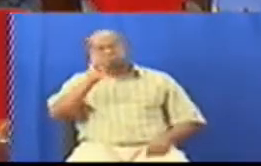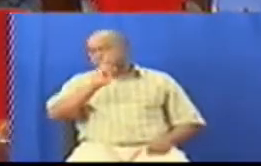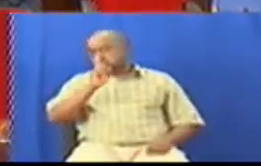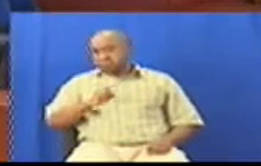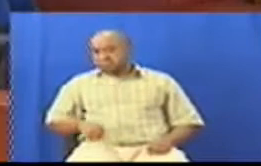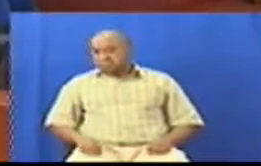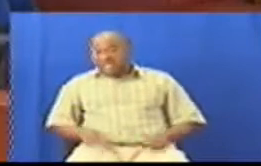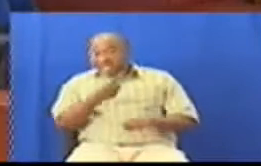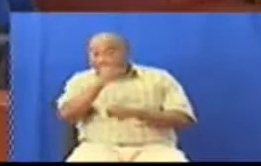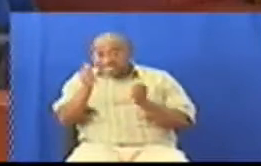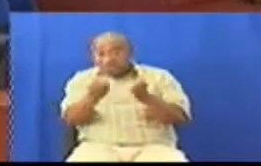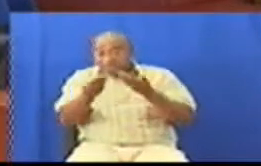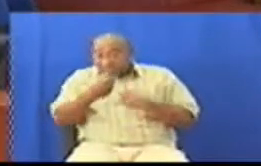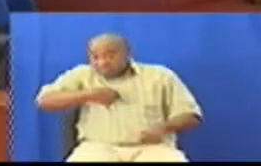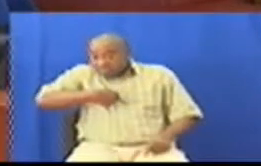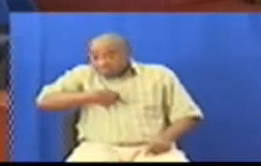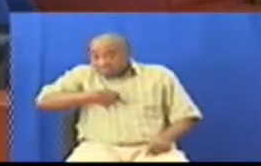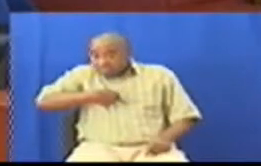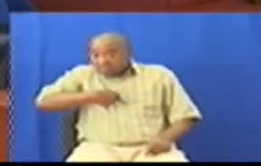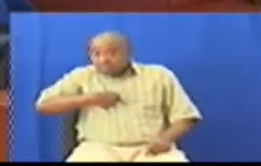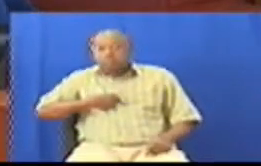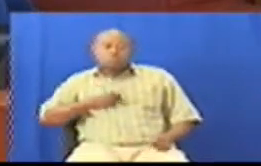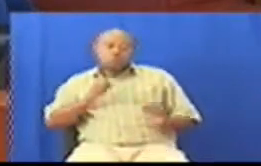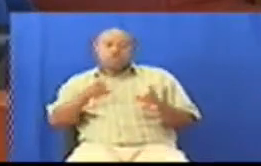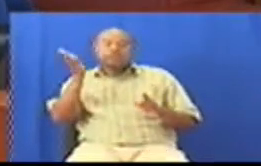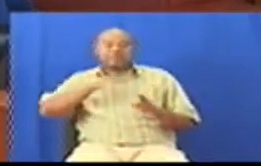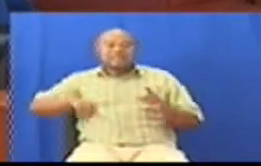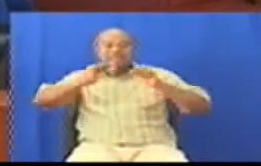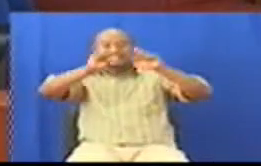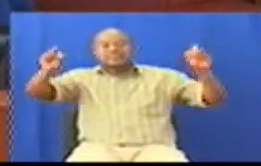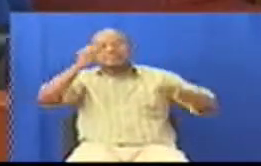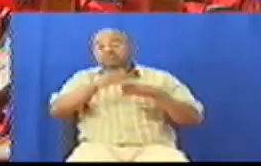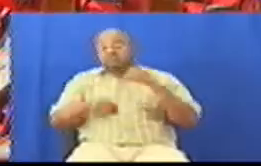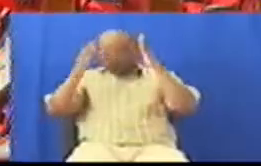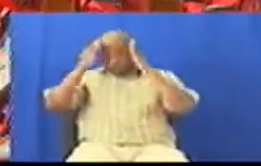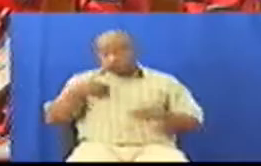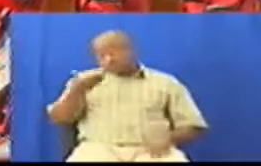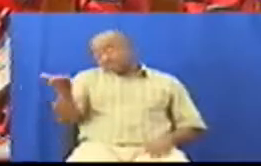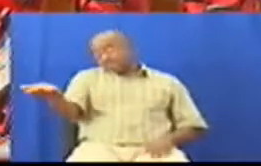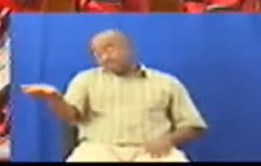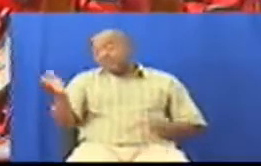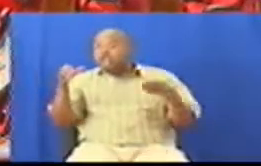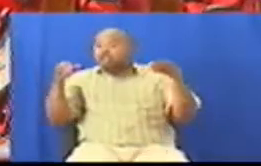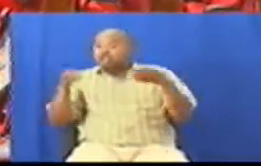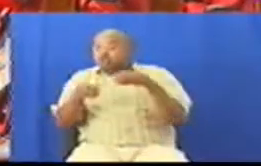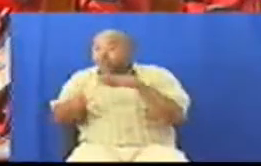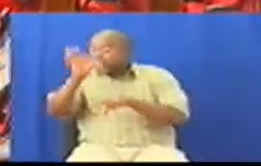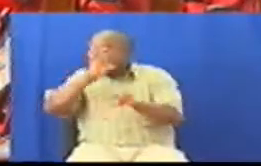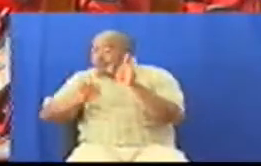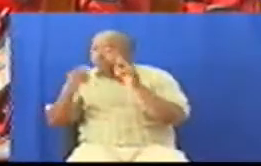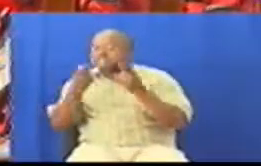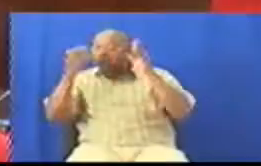haimo? Haya, malizia sentence ya mwisho. Mheshimiwa Speaker, tume ya uchaguzi ndio amani ya nchi